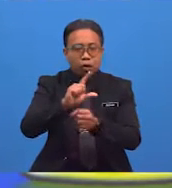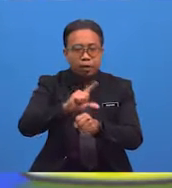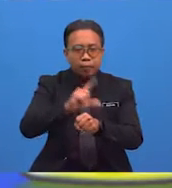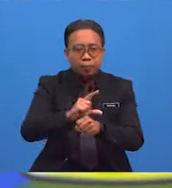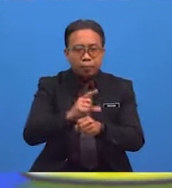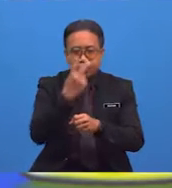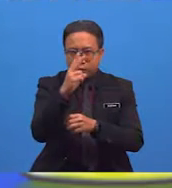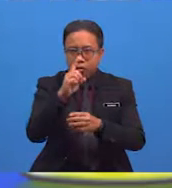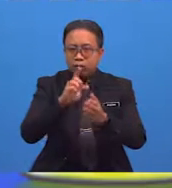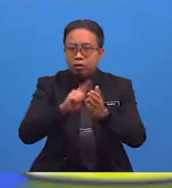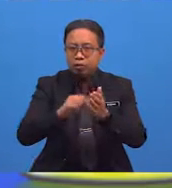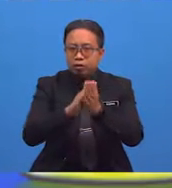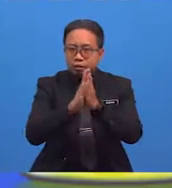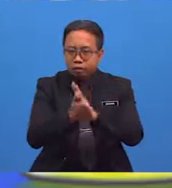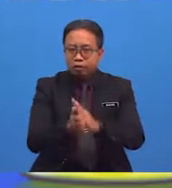berlaku.